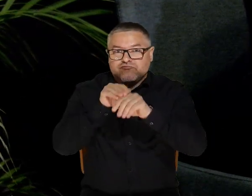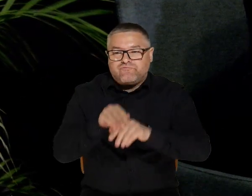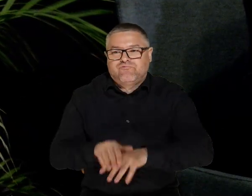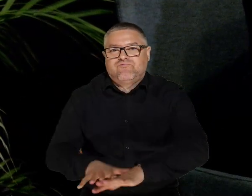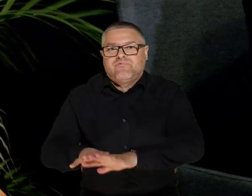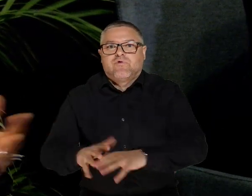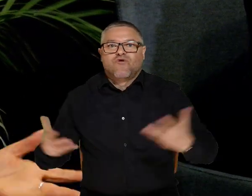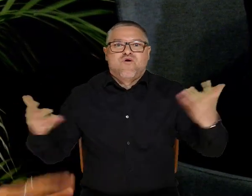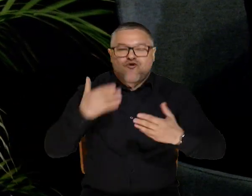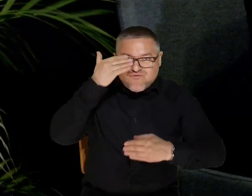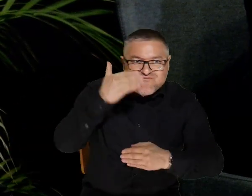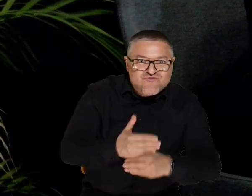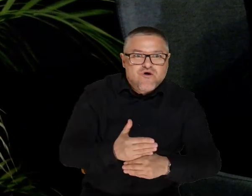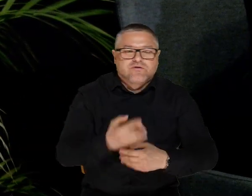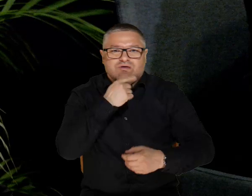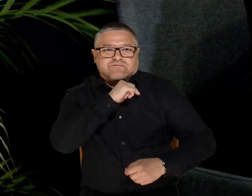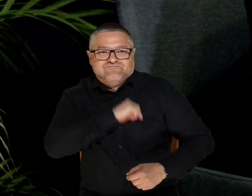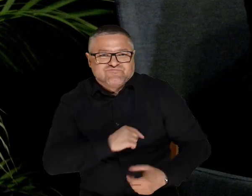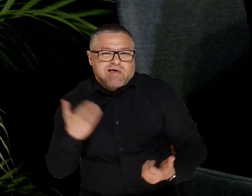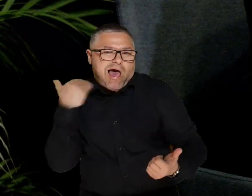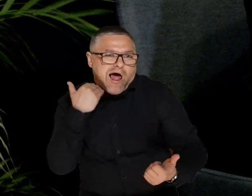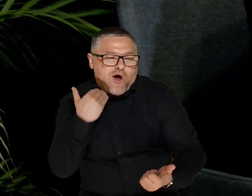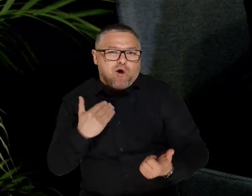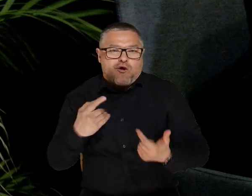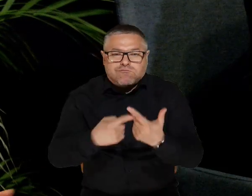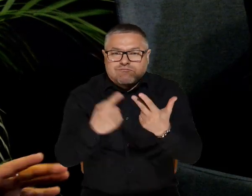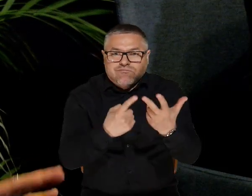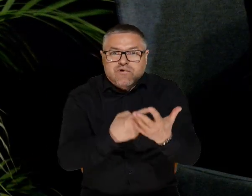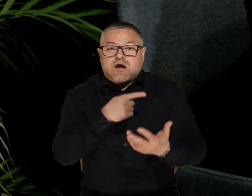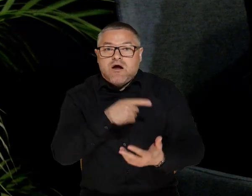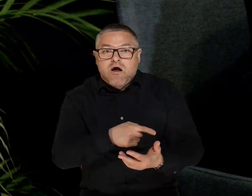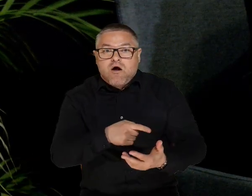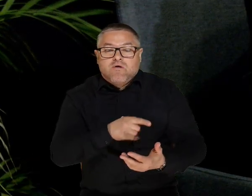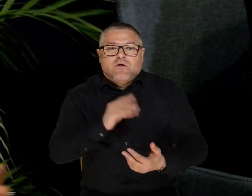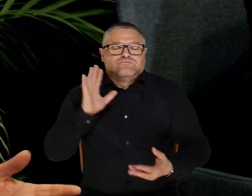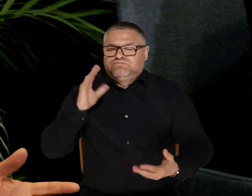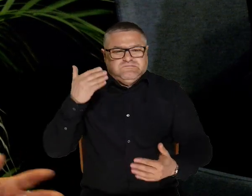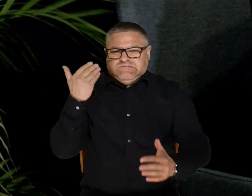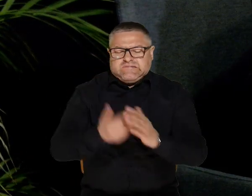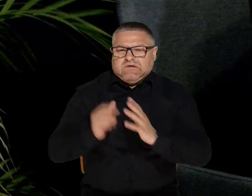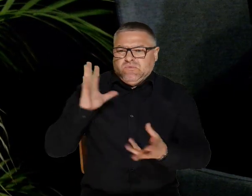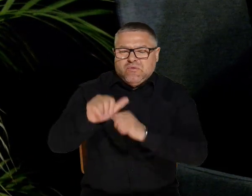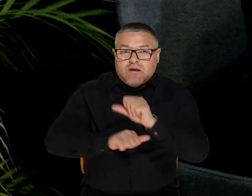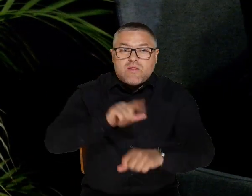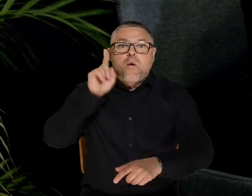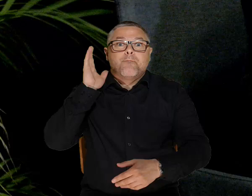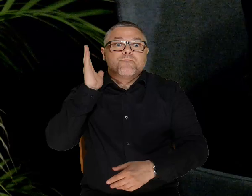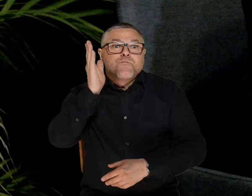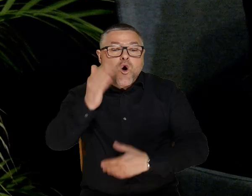nocnych klubów. Pojawiło się też uzależnienie od alkoholu. I ona właściwie przepadła na wiele lat, potem udało się